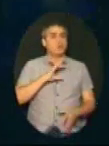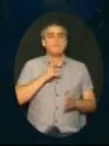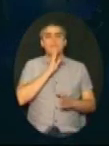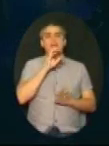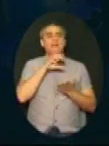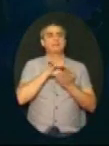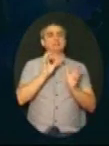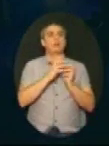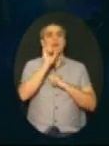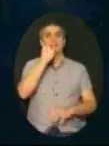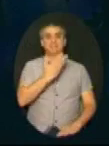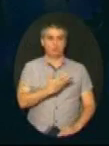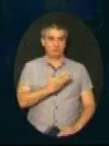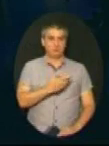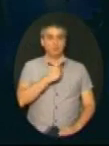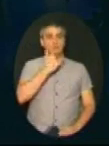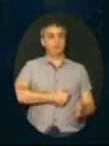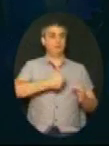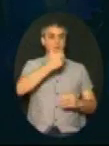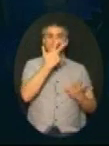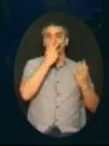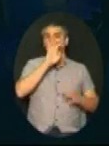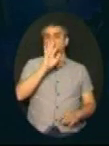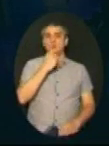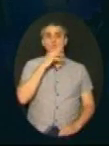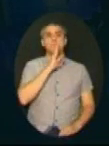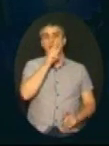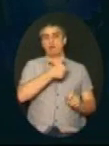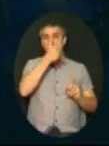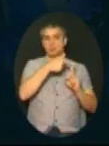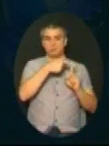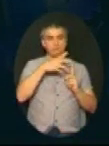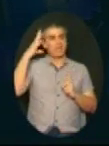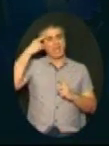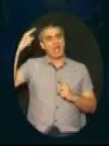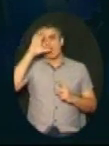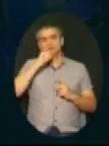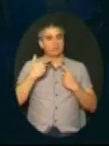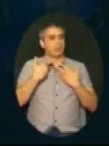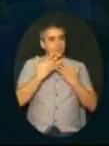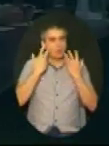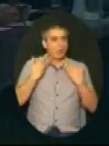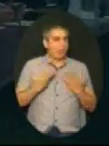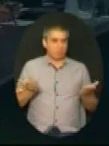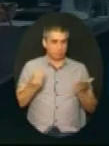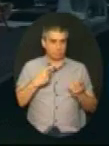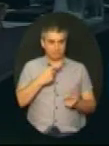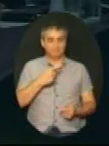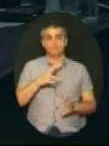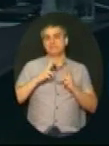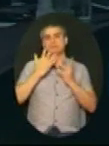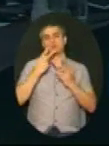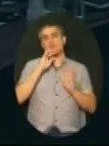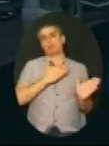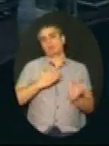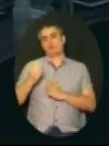המרכזית של המחנה הציוני? המנהיגות 34%, אין אג'נדה ברורה 22%, הציבור